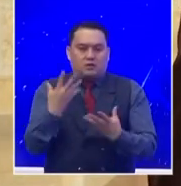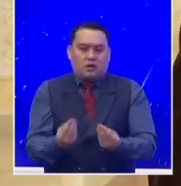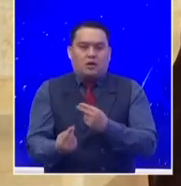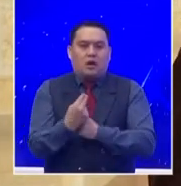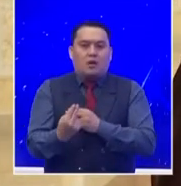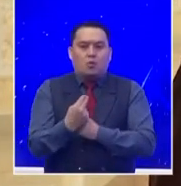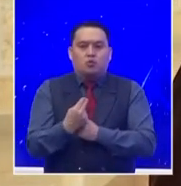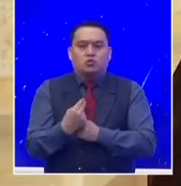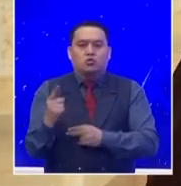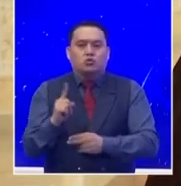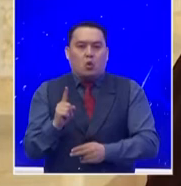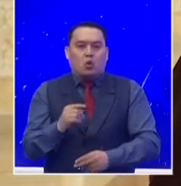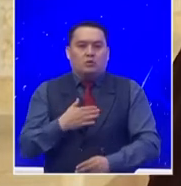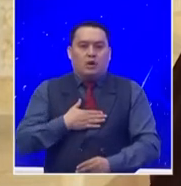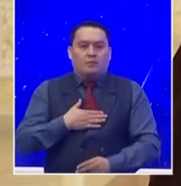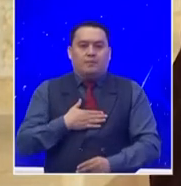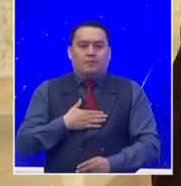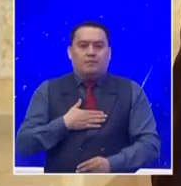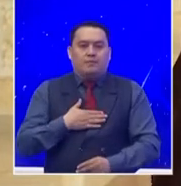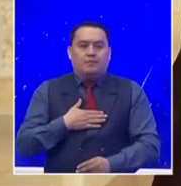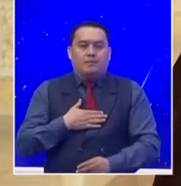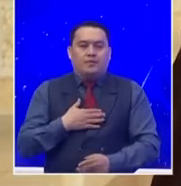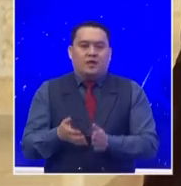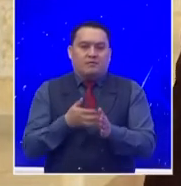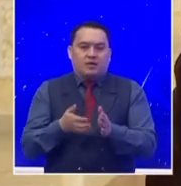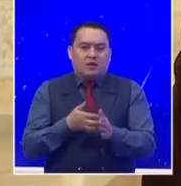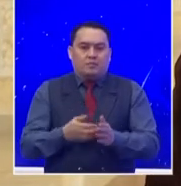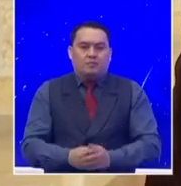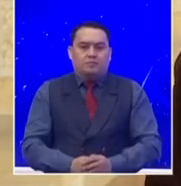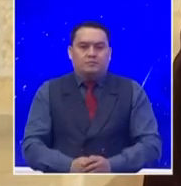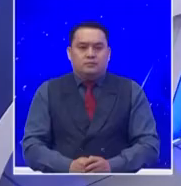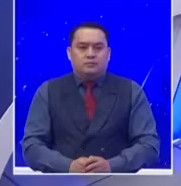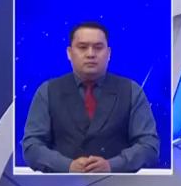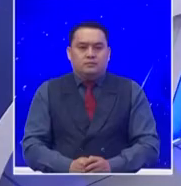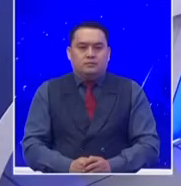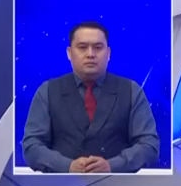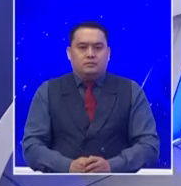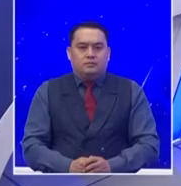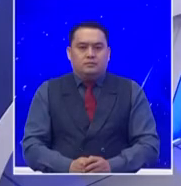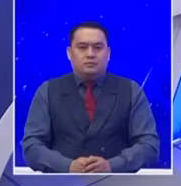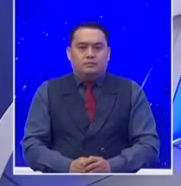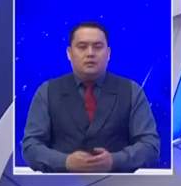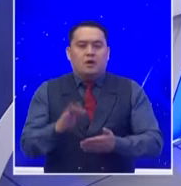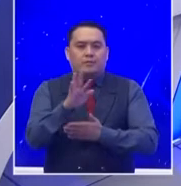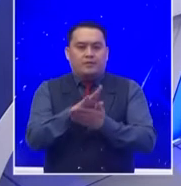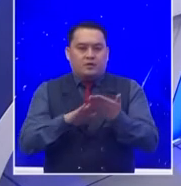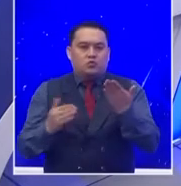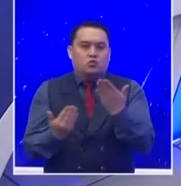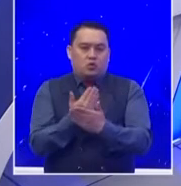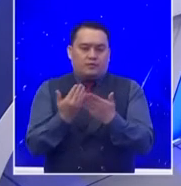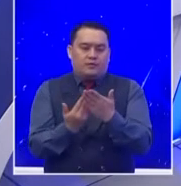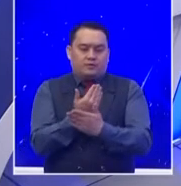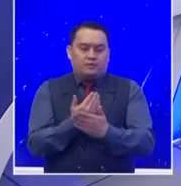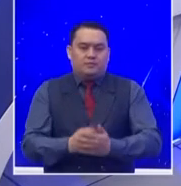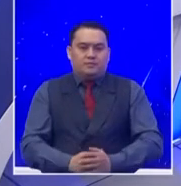нас тому, чего в данный момент не хватает нашим работникам. В продолжении выпуска другие